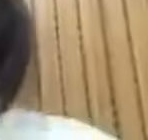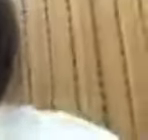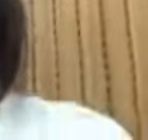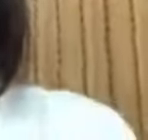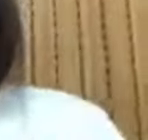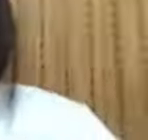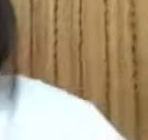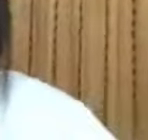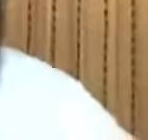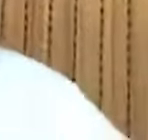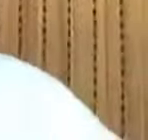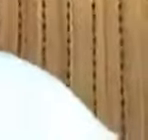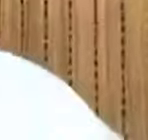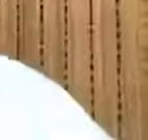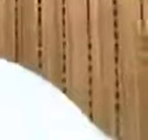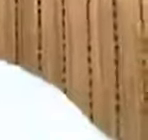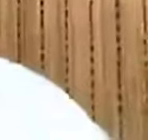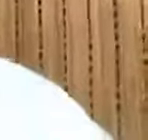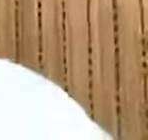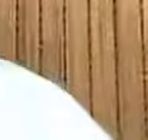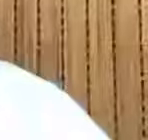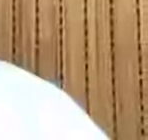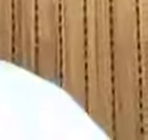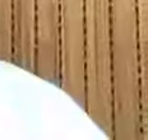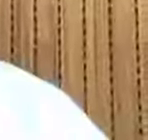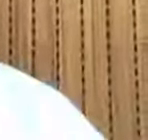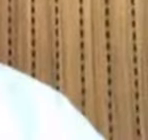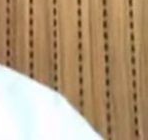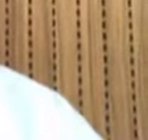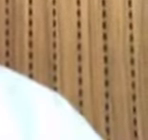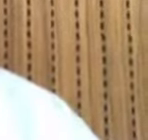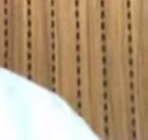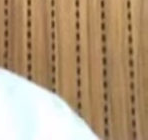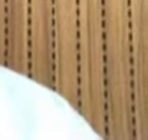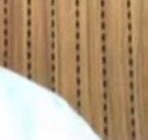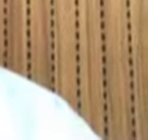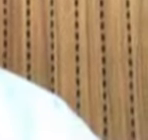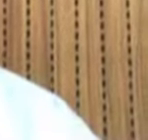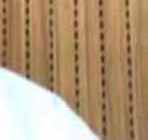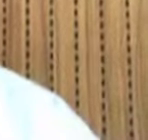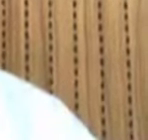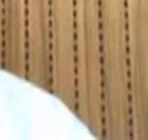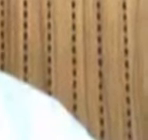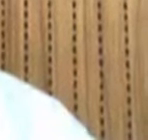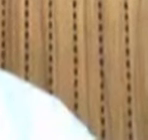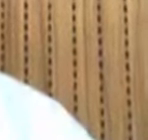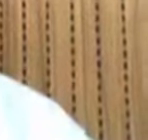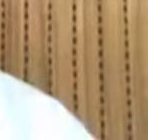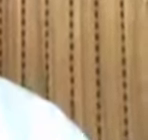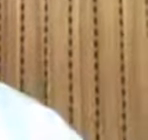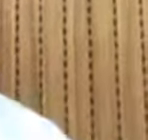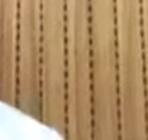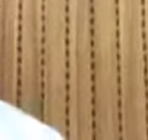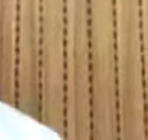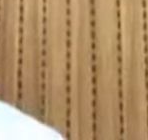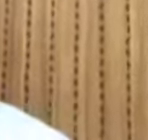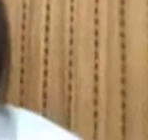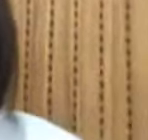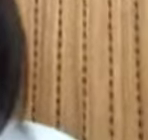ค่ะคุณผู้ชมคะนั่นก็เป็นการอภิปรายนะ ครับท่านประธาน ของ สภาที่เคารพ สสรัฐซึ่งตอนนี้นายกรีกำลัง รับฟังชี้แจงค่ะอภิปร